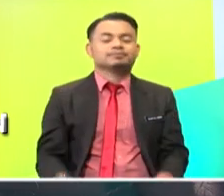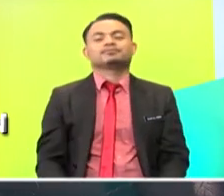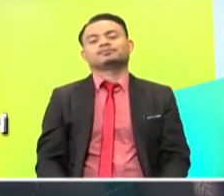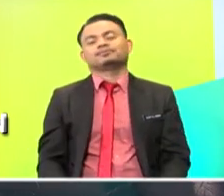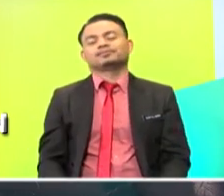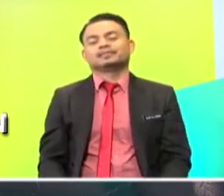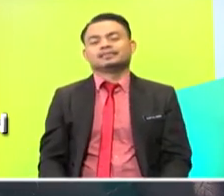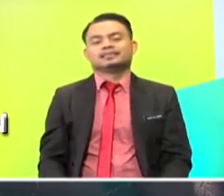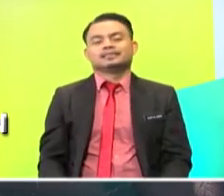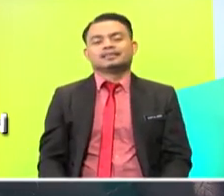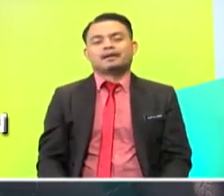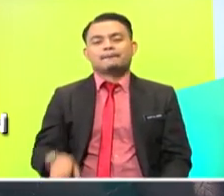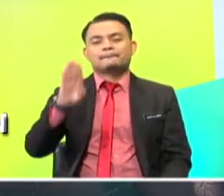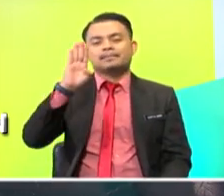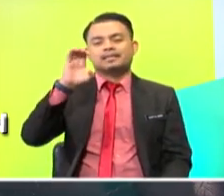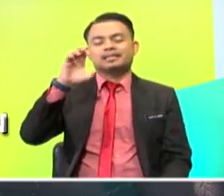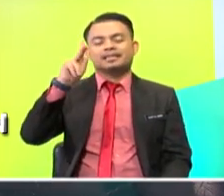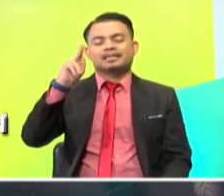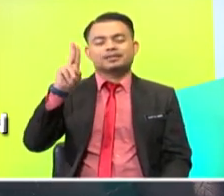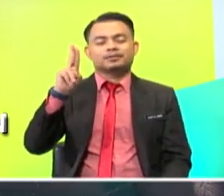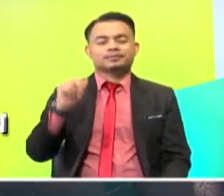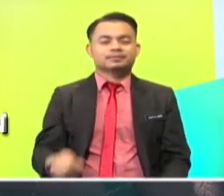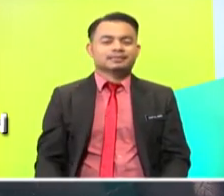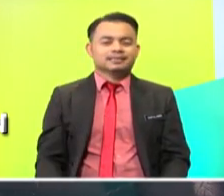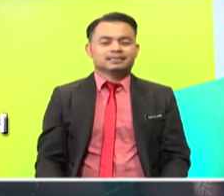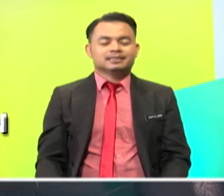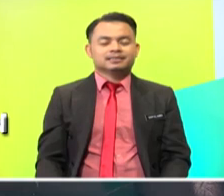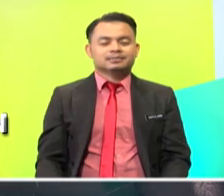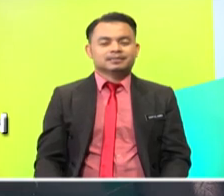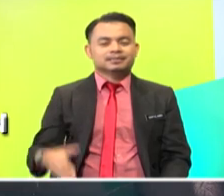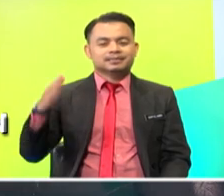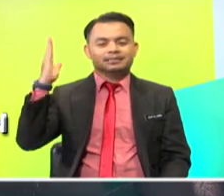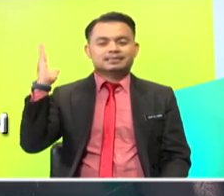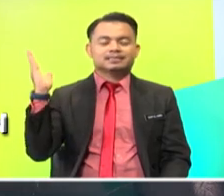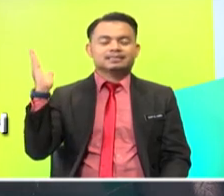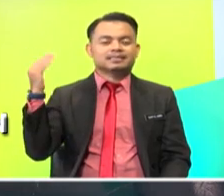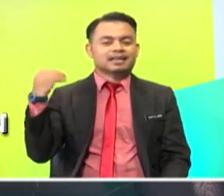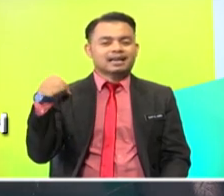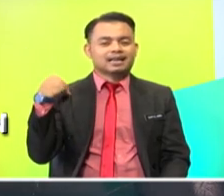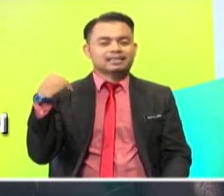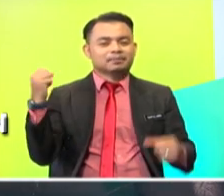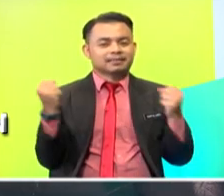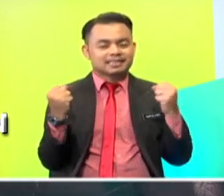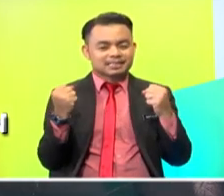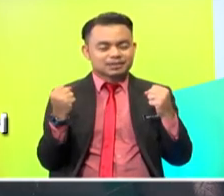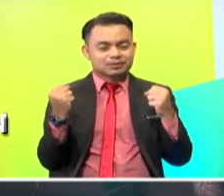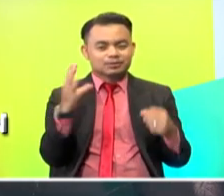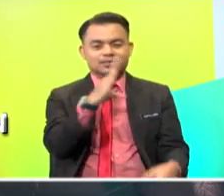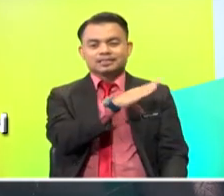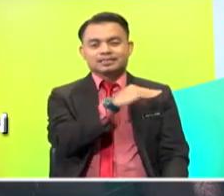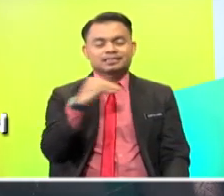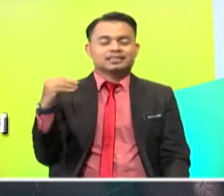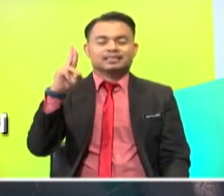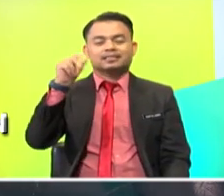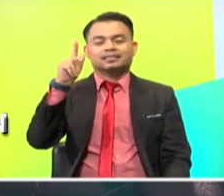ah Fika Yuk udah Terangkan Coba tengok di sana Oke kita ada peti sejuk dan kita The